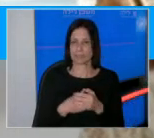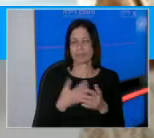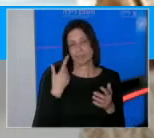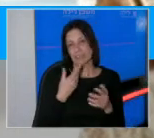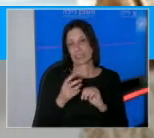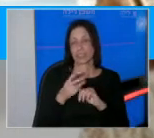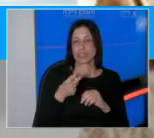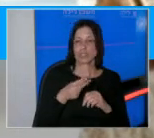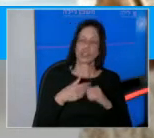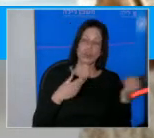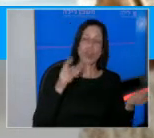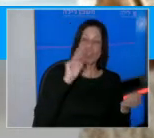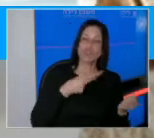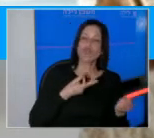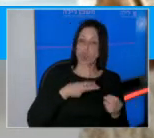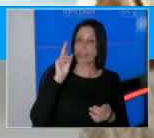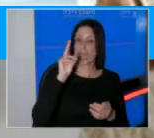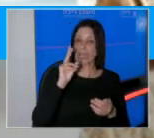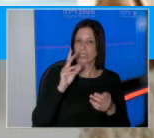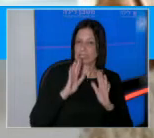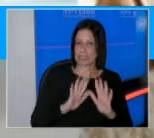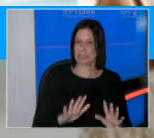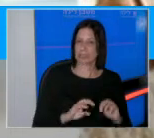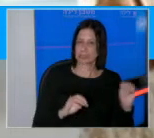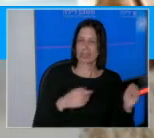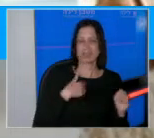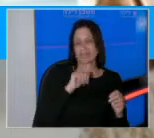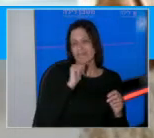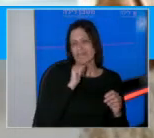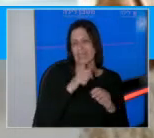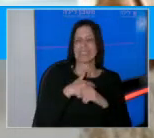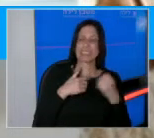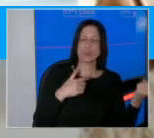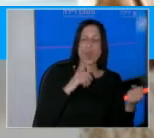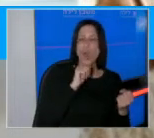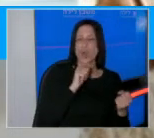מאשר לשמאל. אני חושבת שזה יותר הבעיה של החוסר רצון של השמאל להכיל